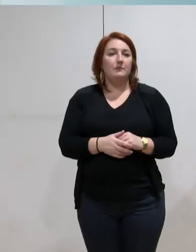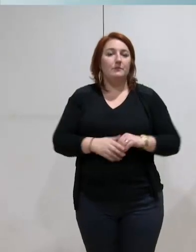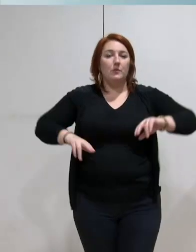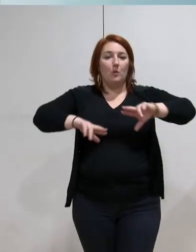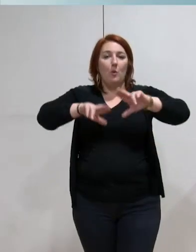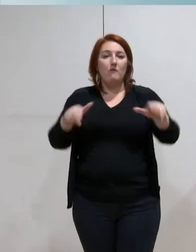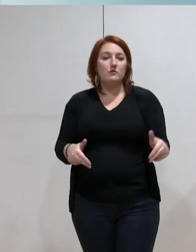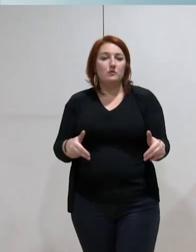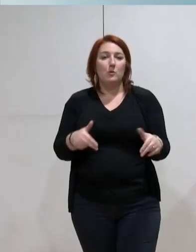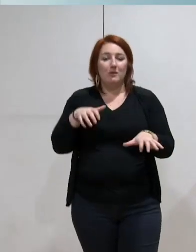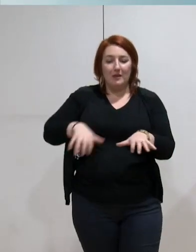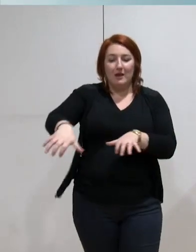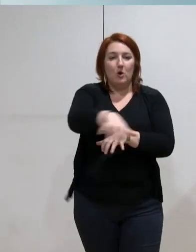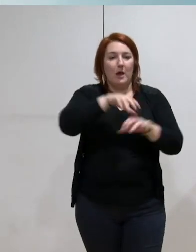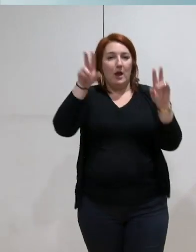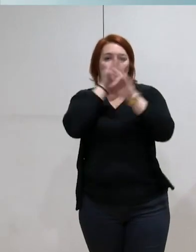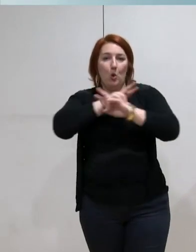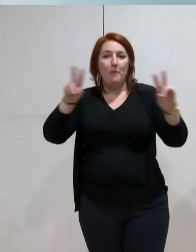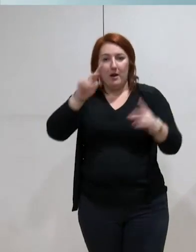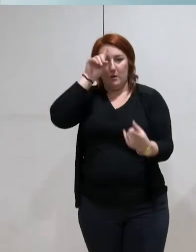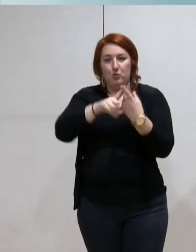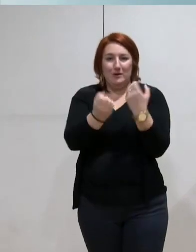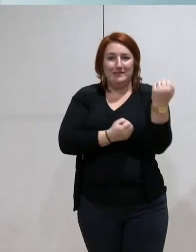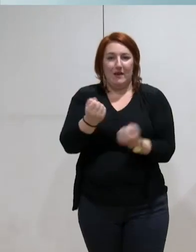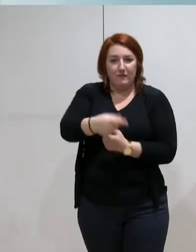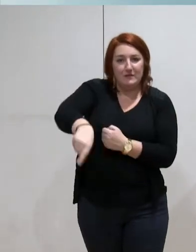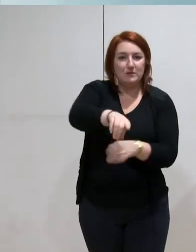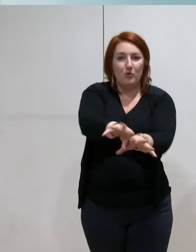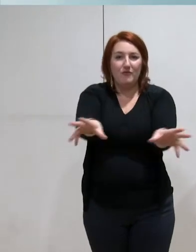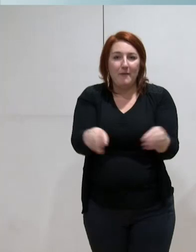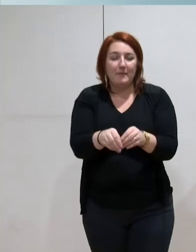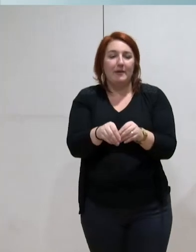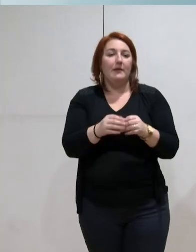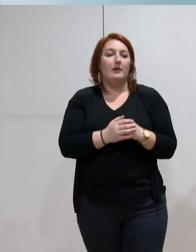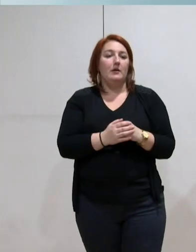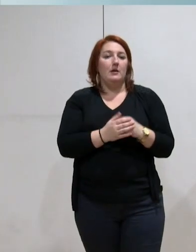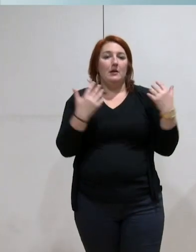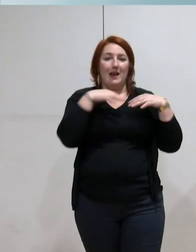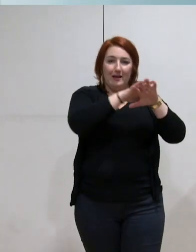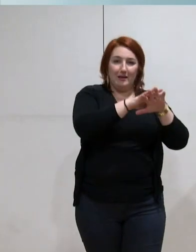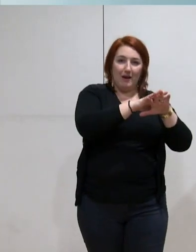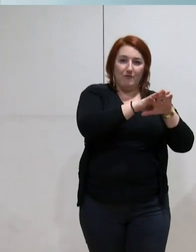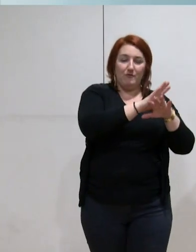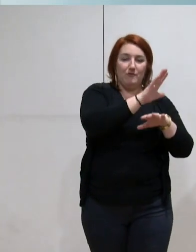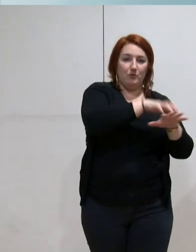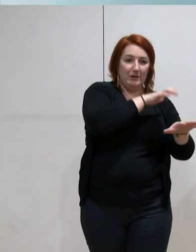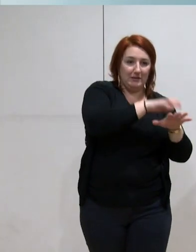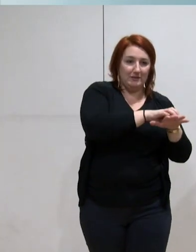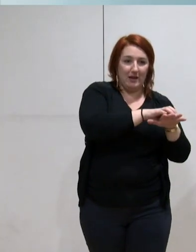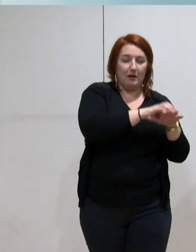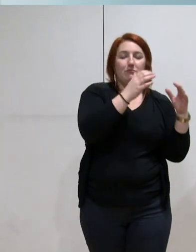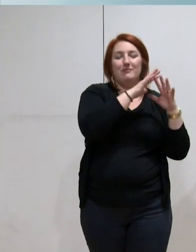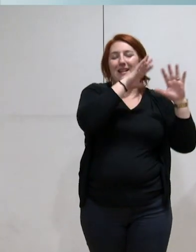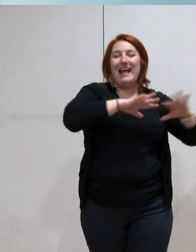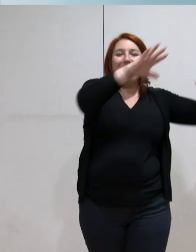convention territoriale globale de service aux familles entre la CAF de liser la ville de Grenoble et le centre communal d'action sociale y a-t-il des